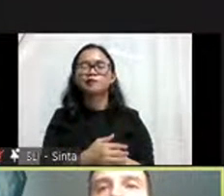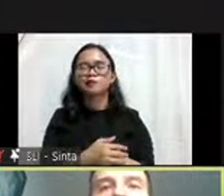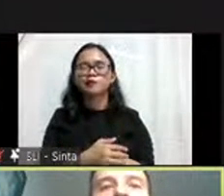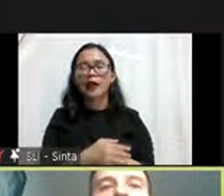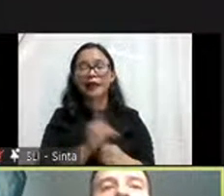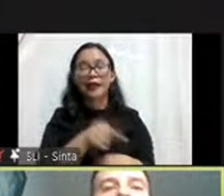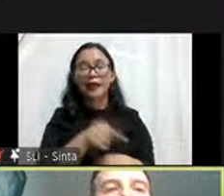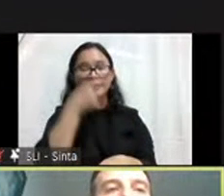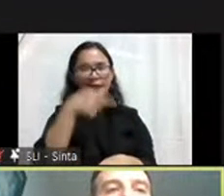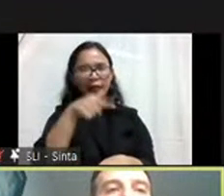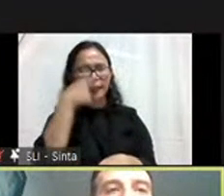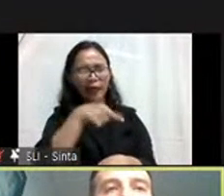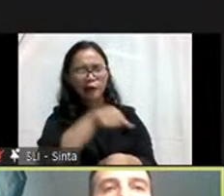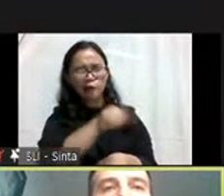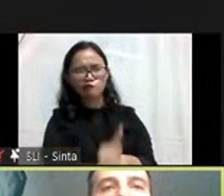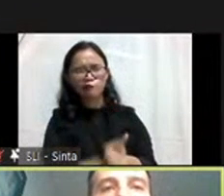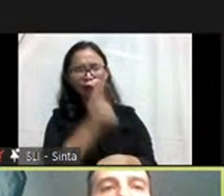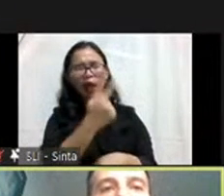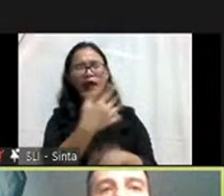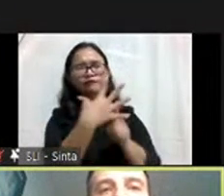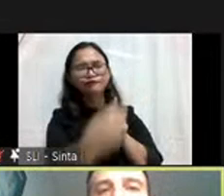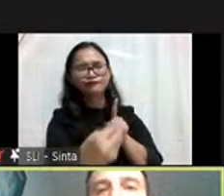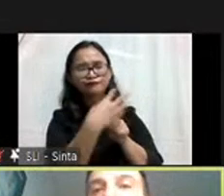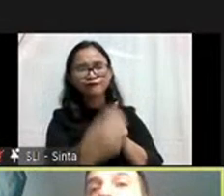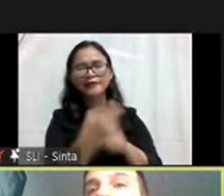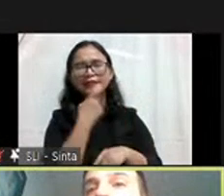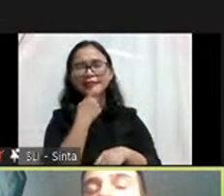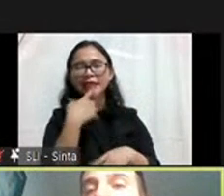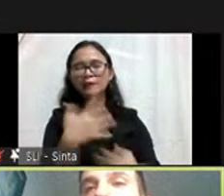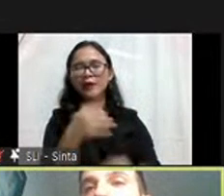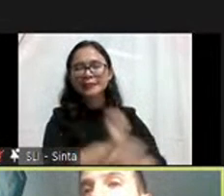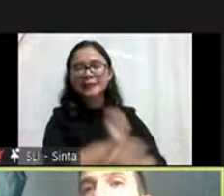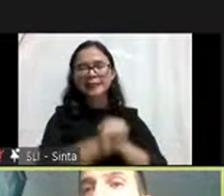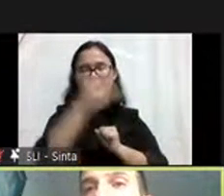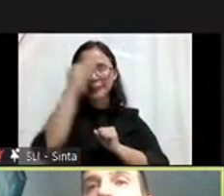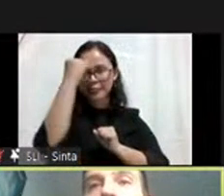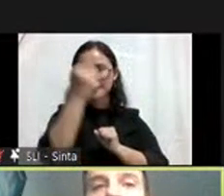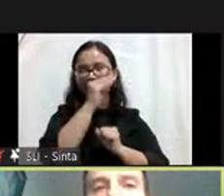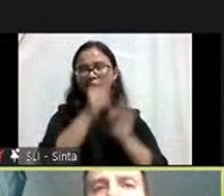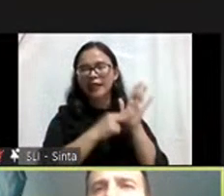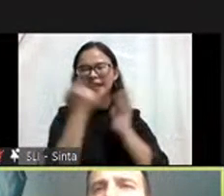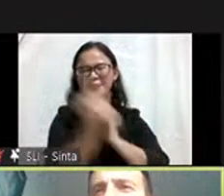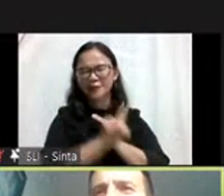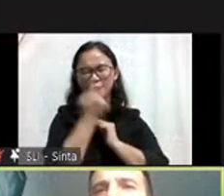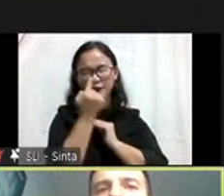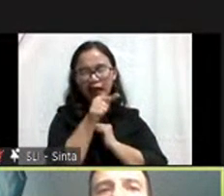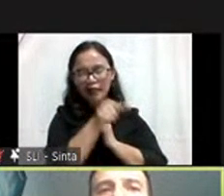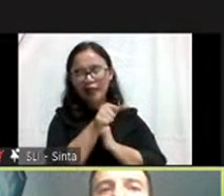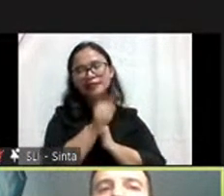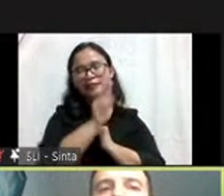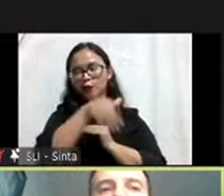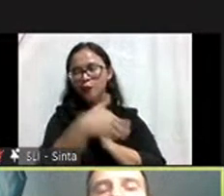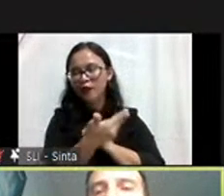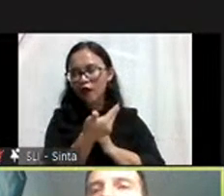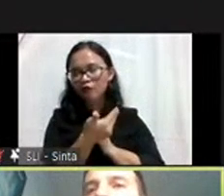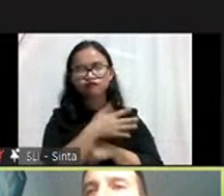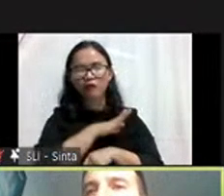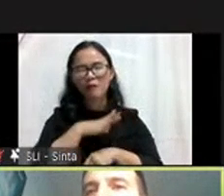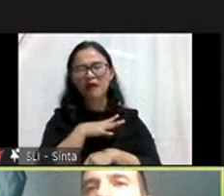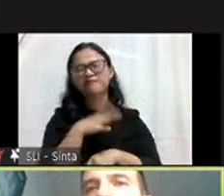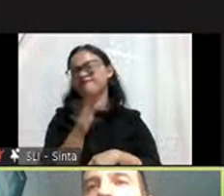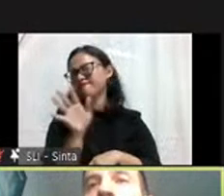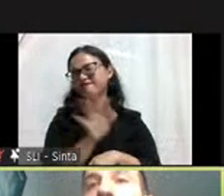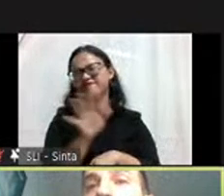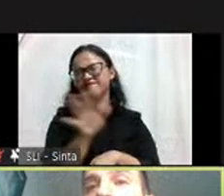di di Thailand ketika mereka mengadopsi Rencana Aksi Nasional mereka tentunya 1 tahun itu bukanlah periode yang sangat lama